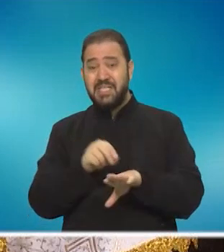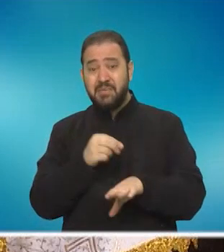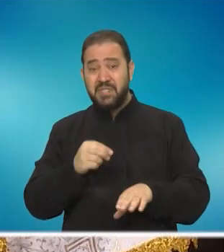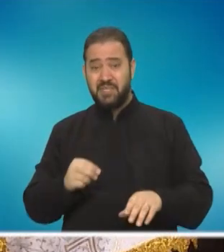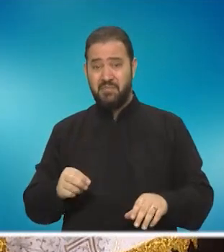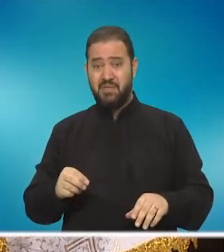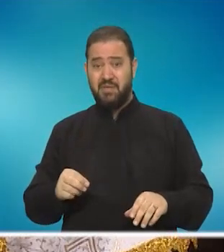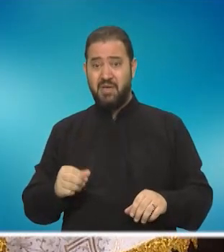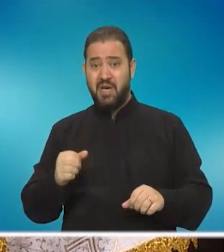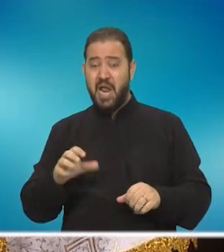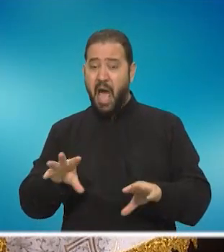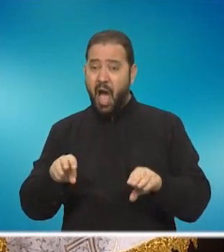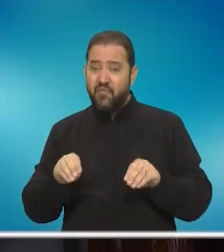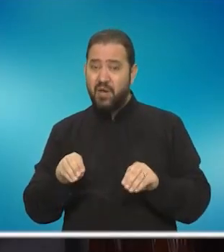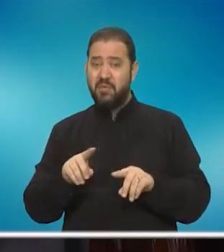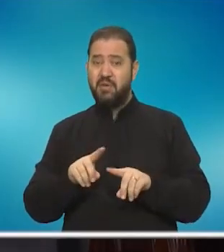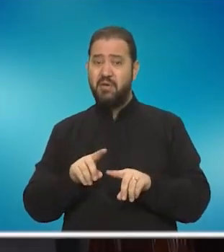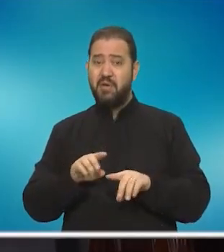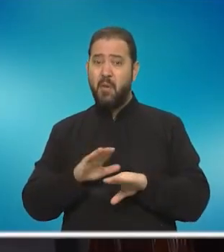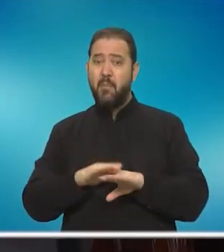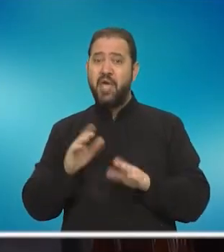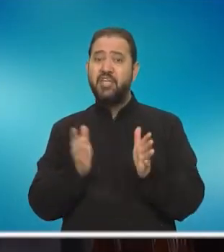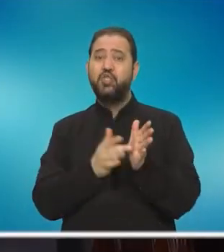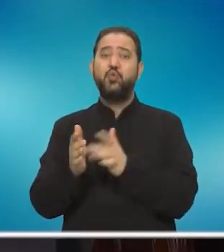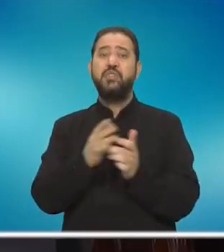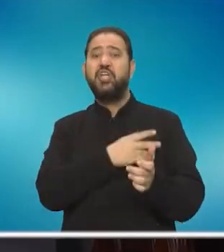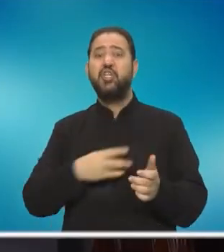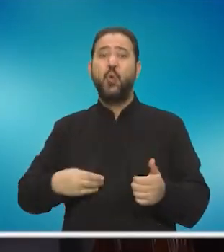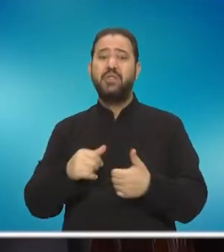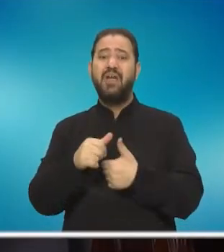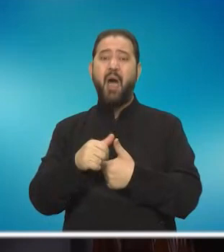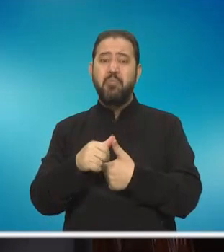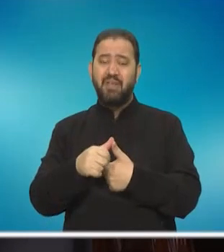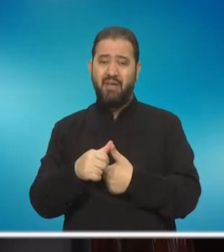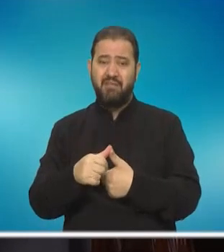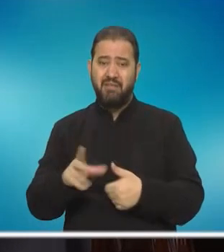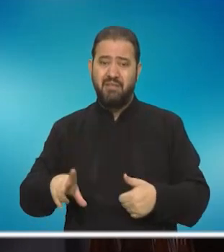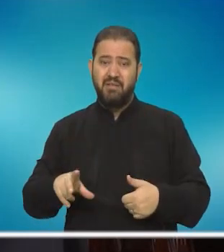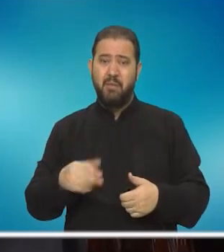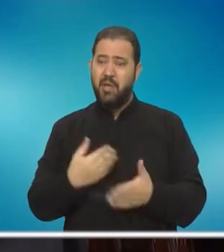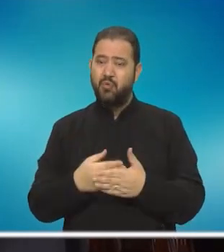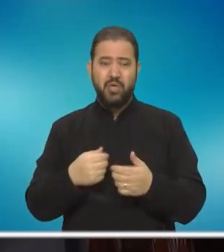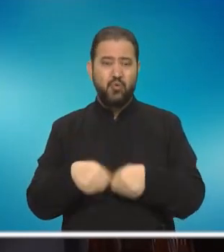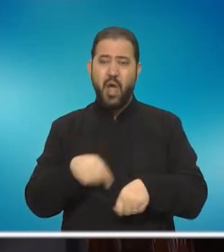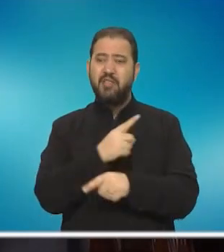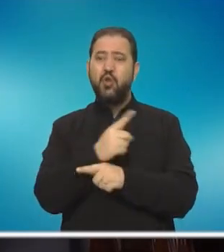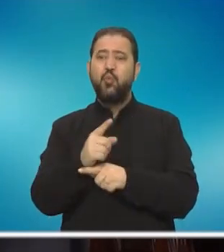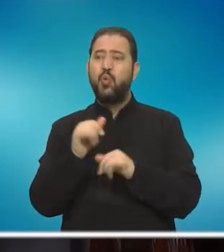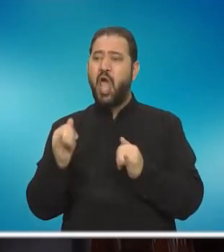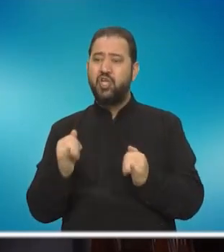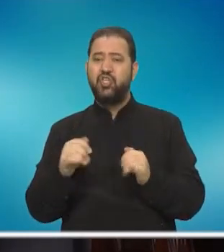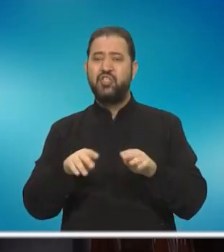toate aceste bucurii mărunte nu se înscriu în bucuria cea veșnică, sunt bucurii vremelnice,